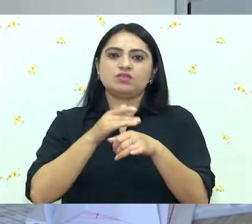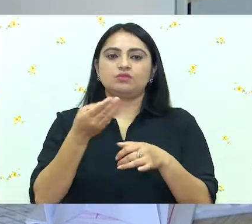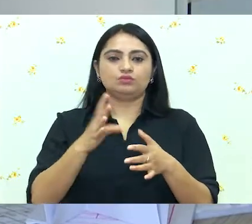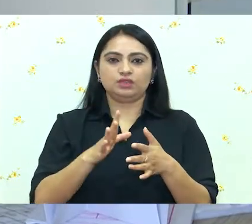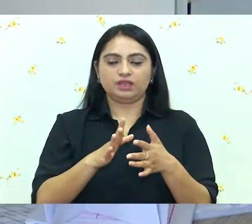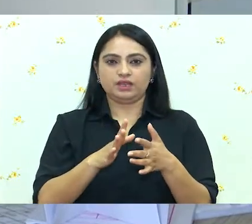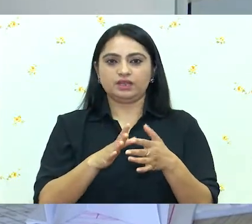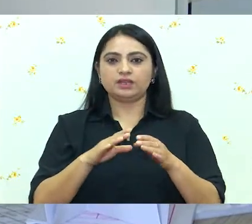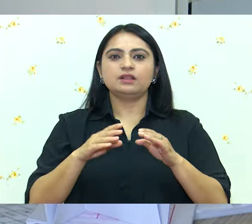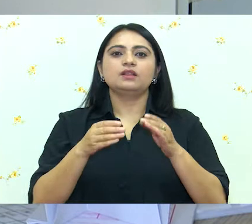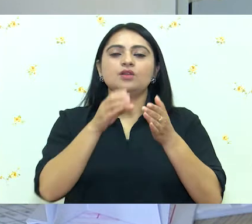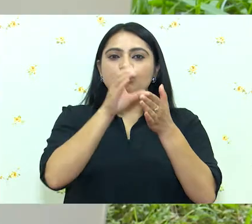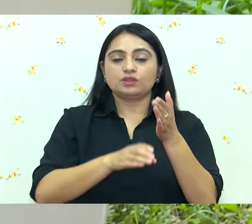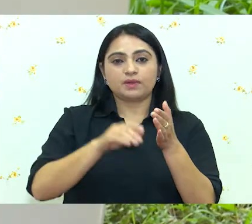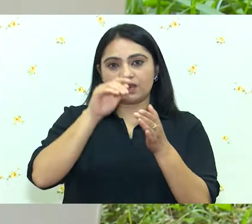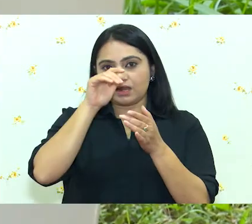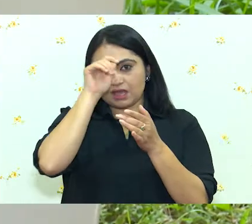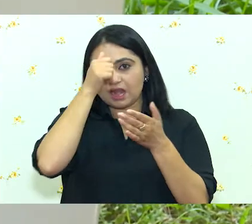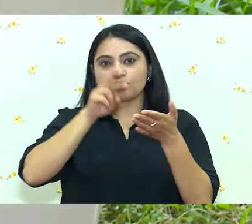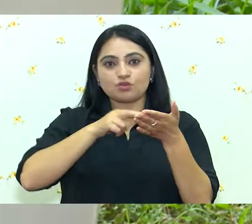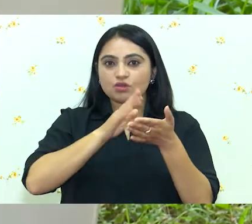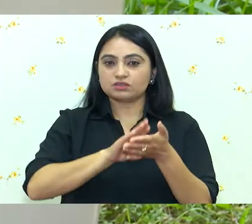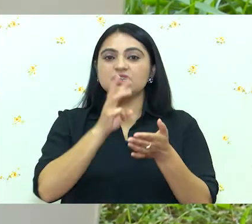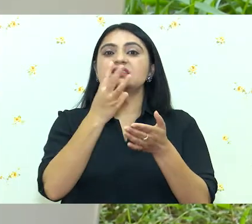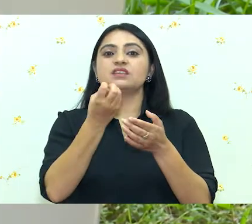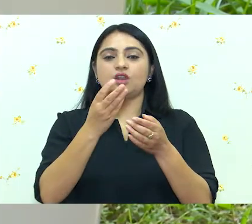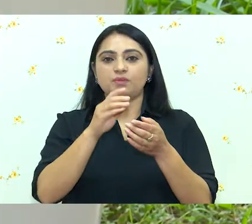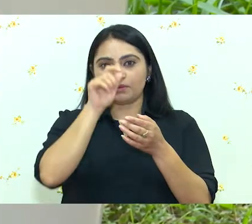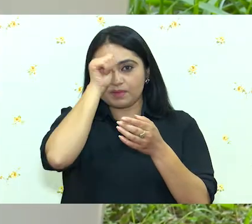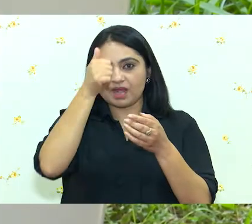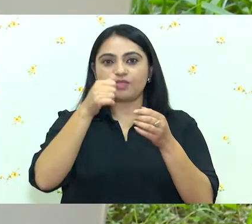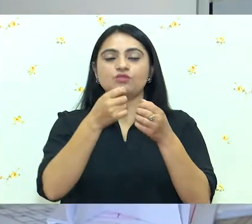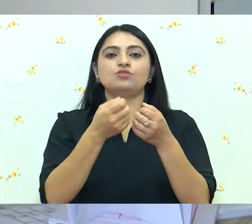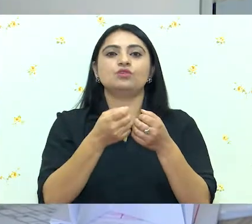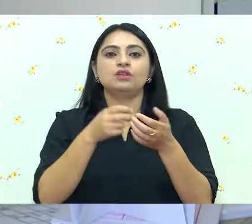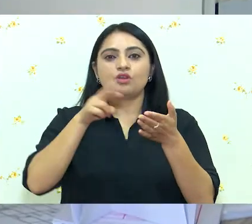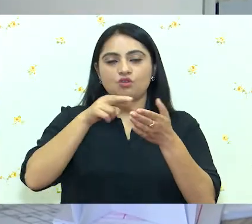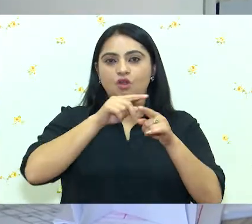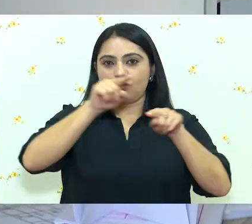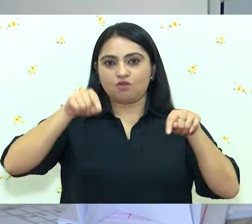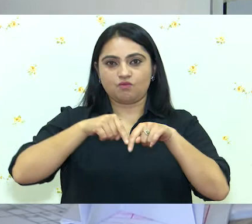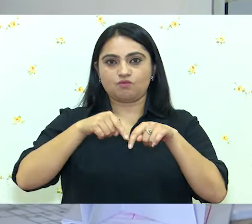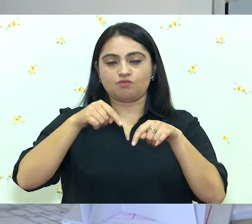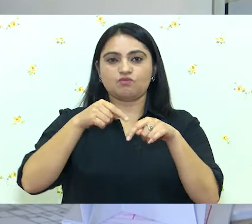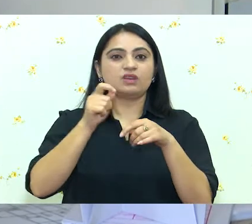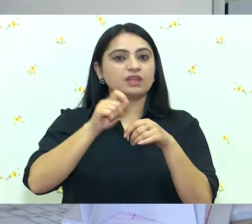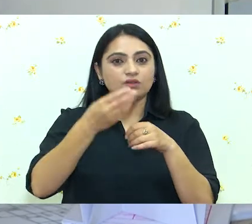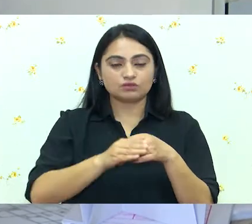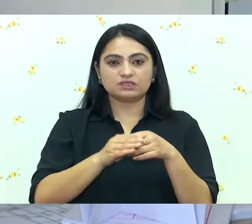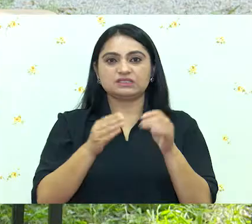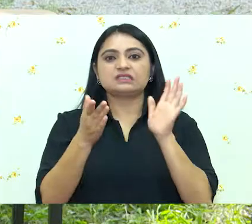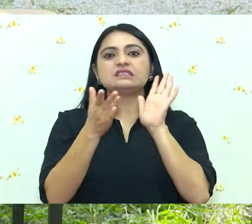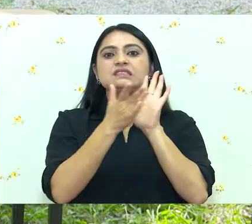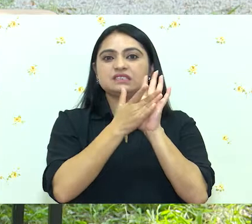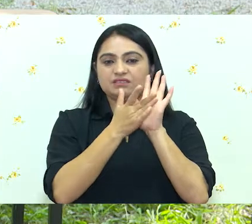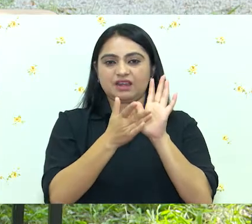रातो रङको भएको हुनाले त्यो तिन नम्बर लेख पनि रातो रङकै मसीले लेखिएको हुन्छ। त्यही स्टिकर टाँसिएको तिन नम्बर लेखिएको स्टिकर